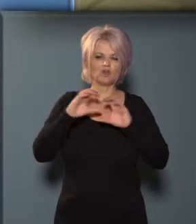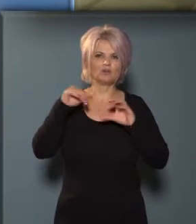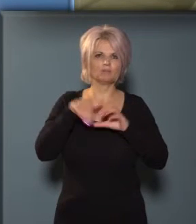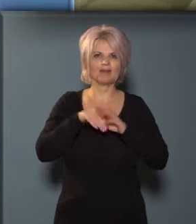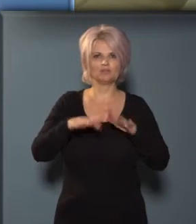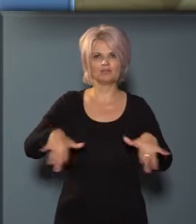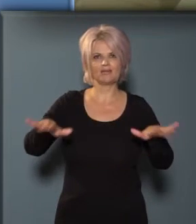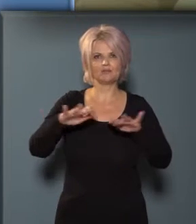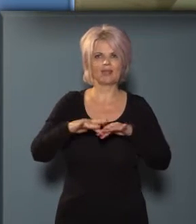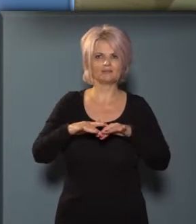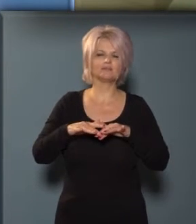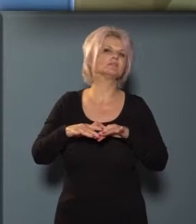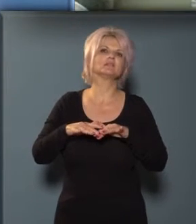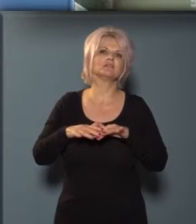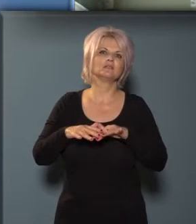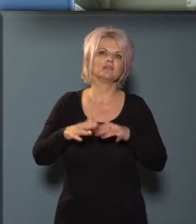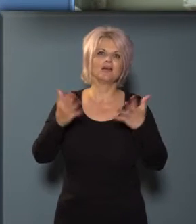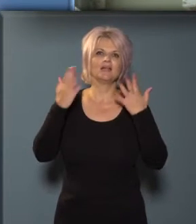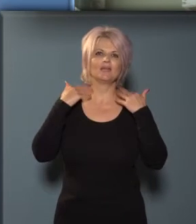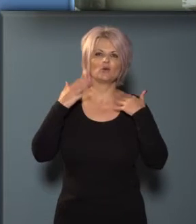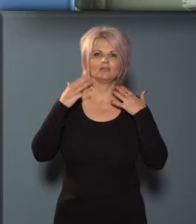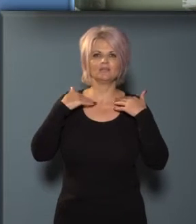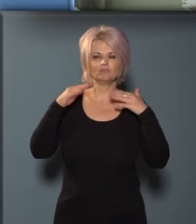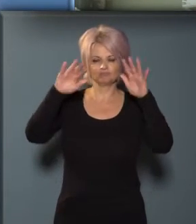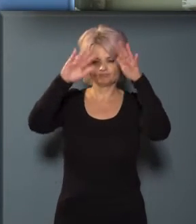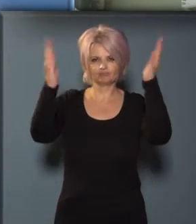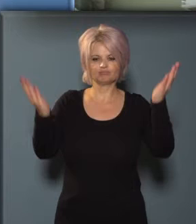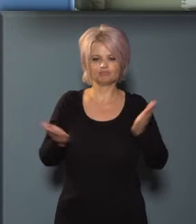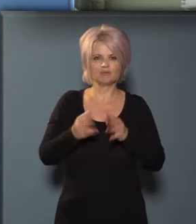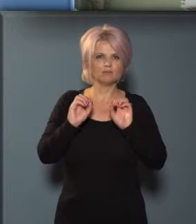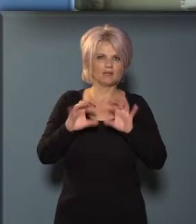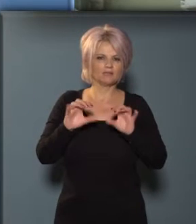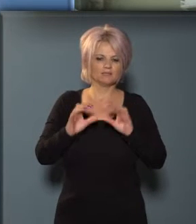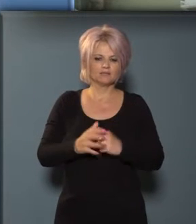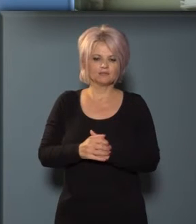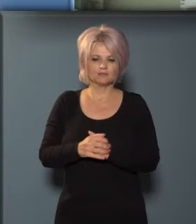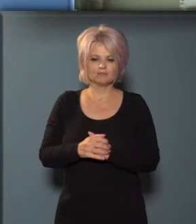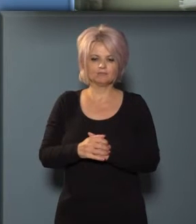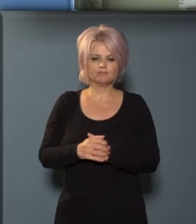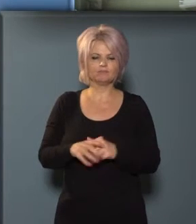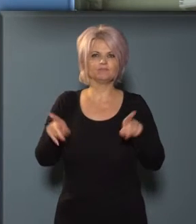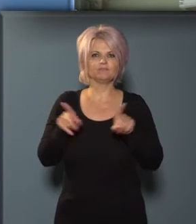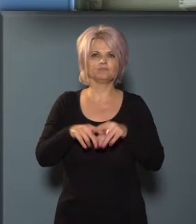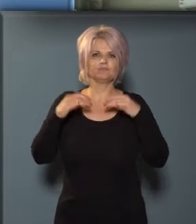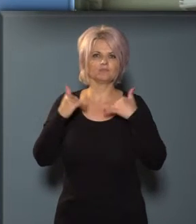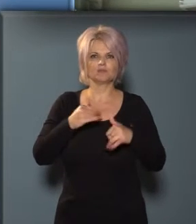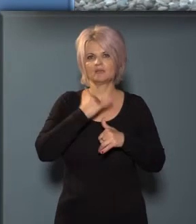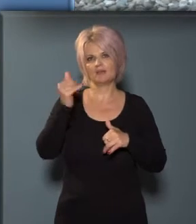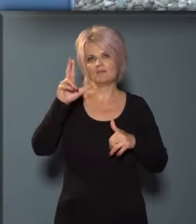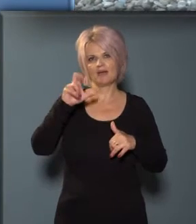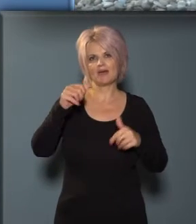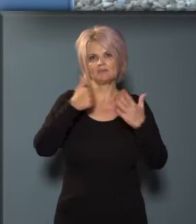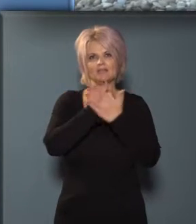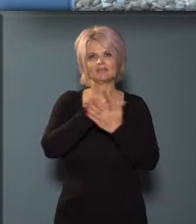terét egy légkondicionáló berendezéssel ellátni, ami azt jelenti, hogy így most már az év